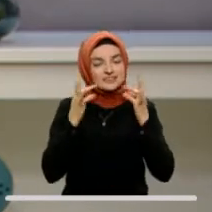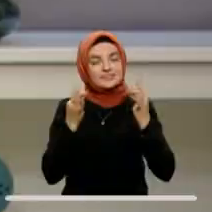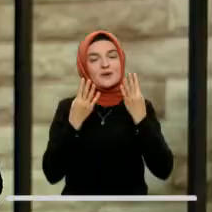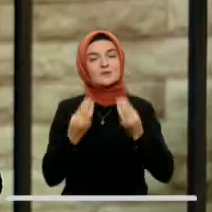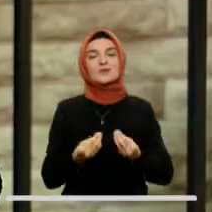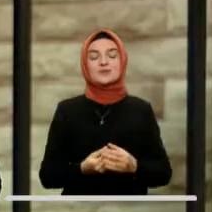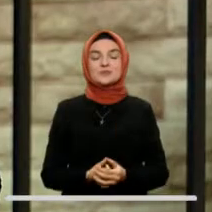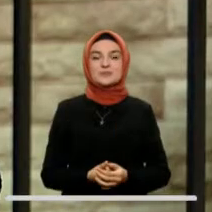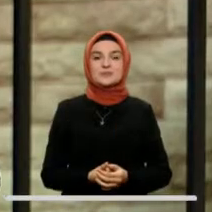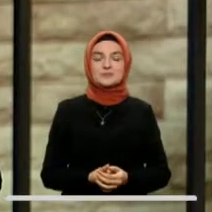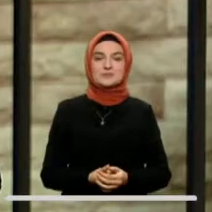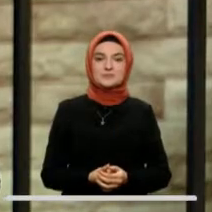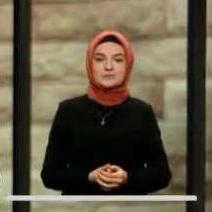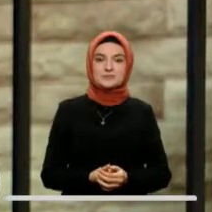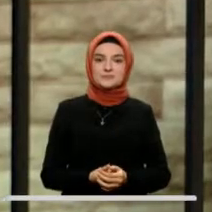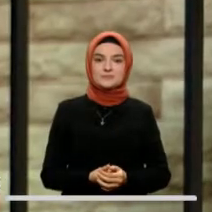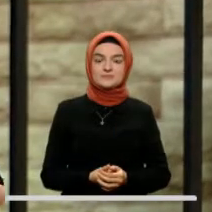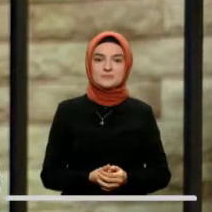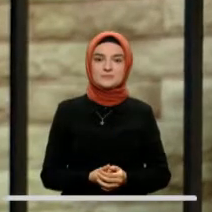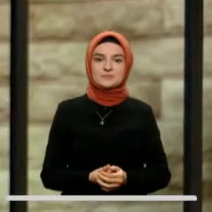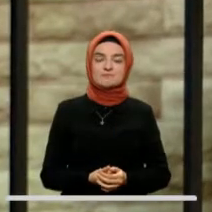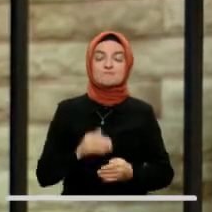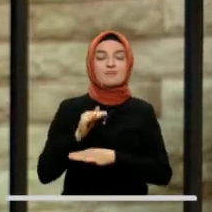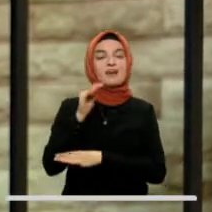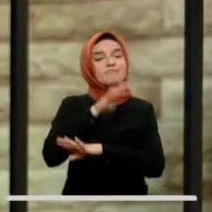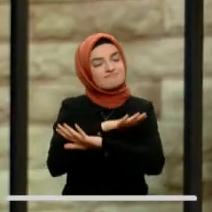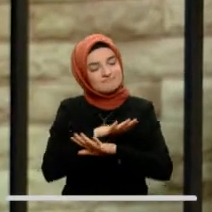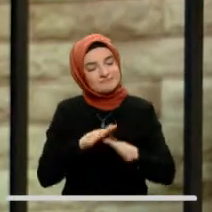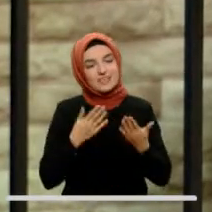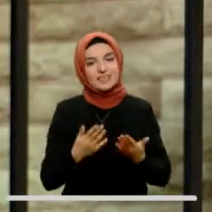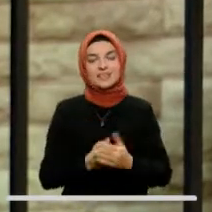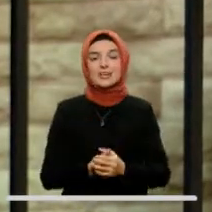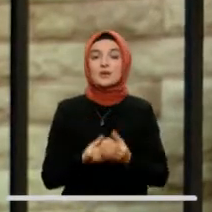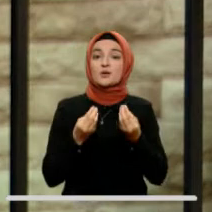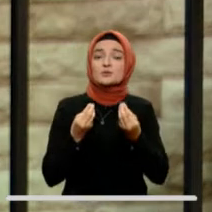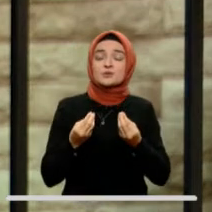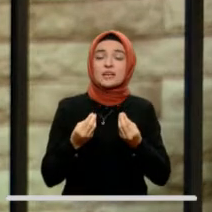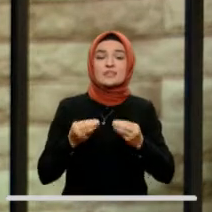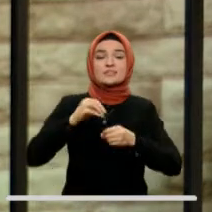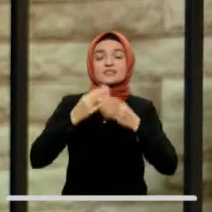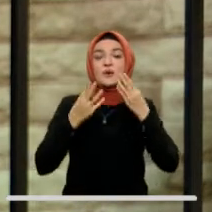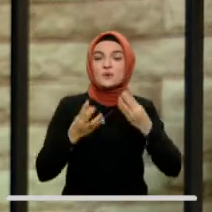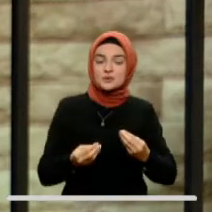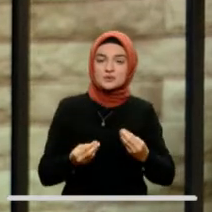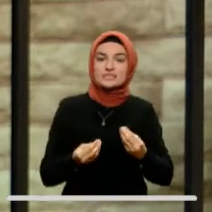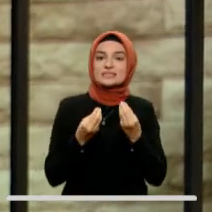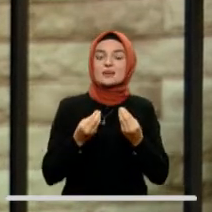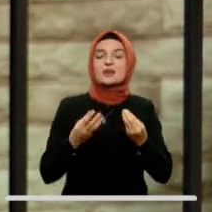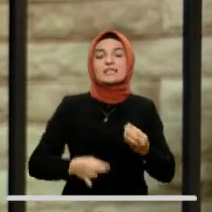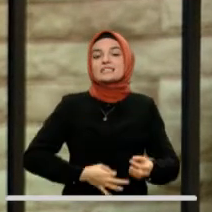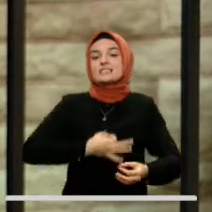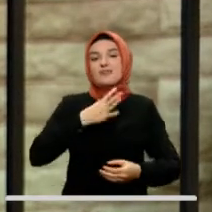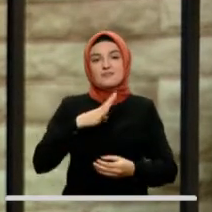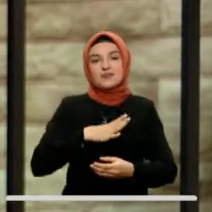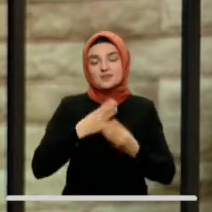sağ olun. Çok teşekkür ederim. Hayat geçici. Ne kadar çok güzelliklerin içinde olursanız, ne kadar çok kendinizi iyi hissedersiniz